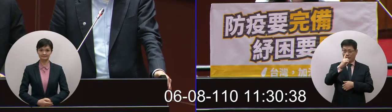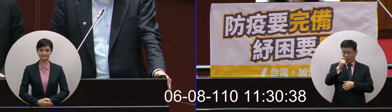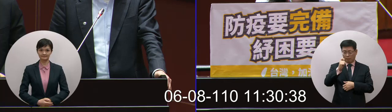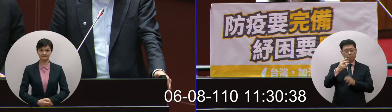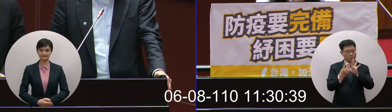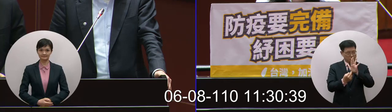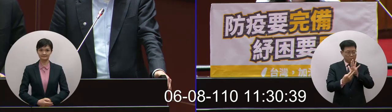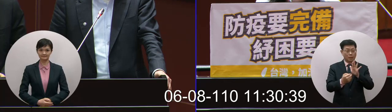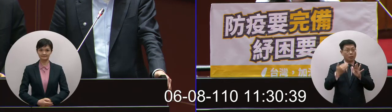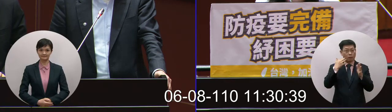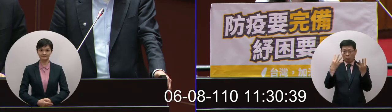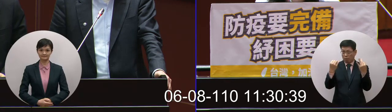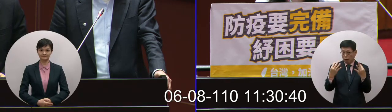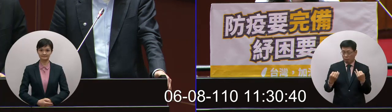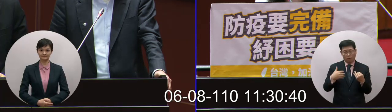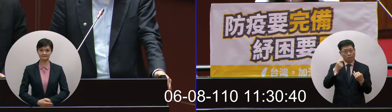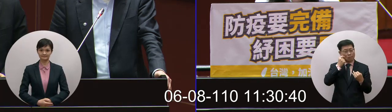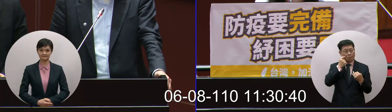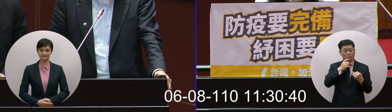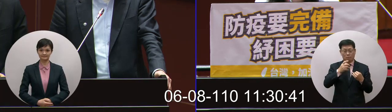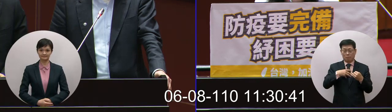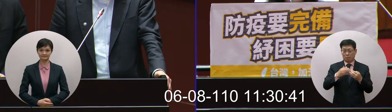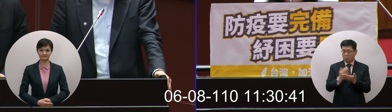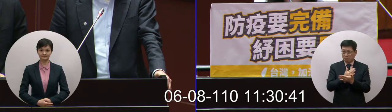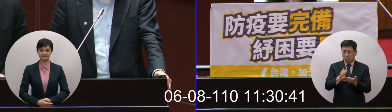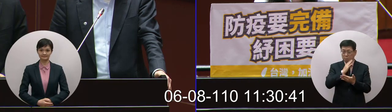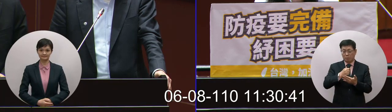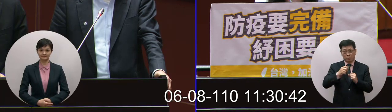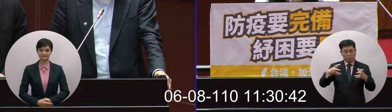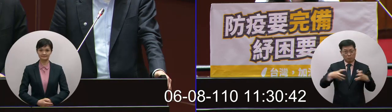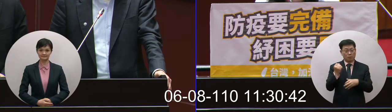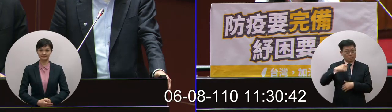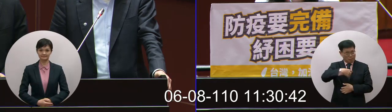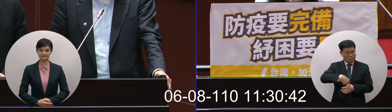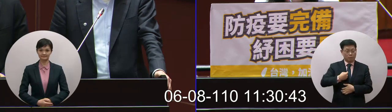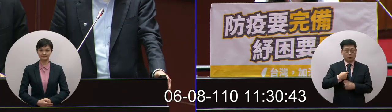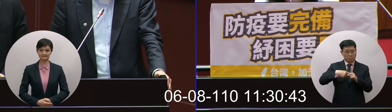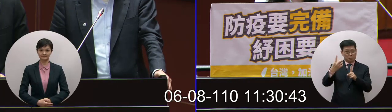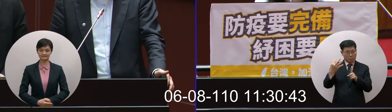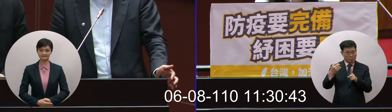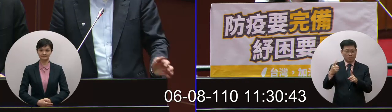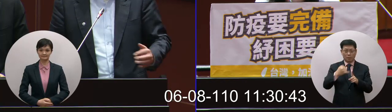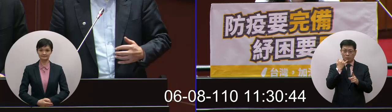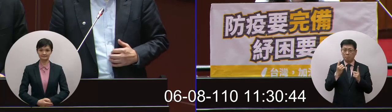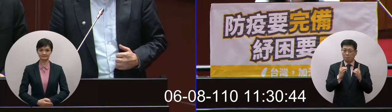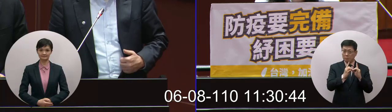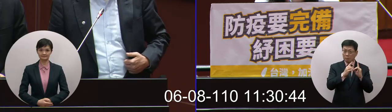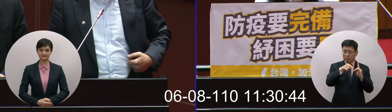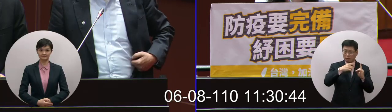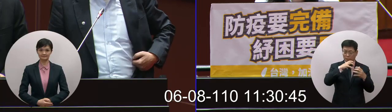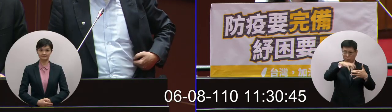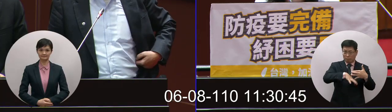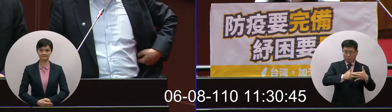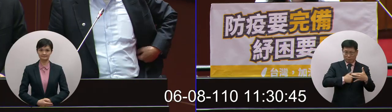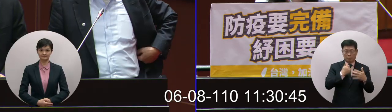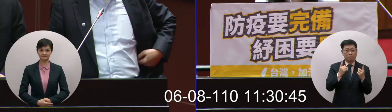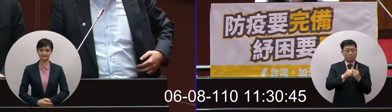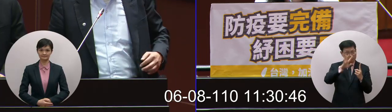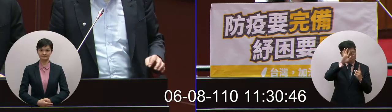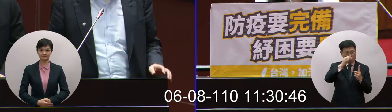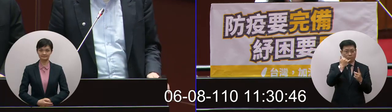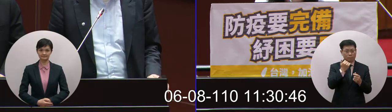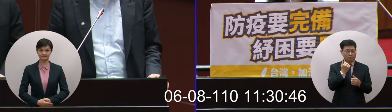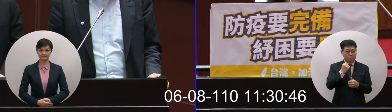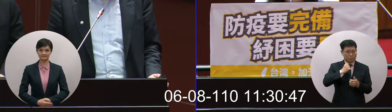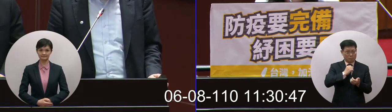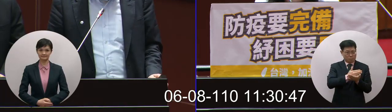说，尚没有数据可以来确认综合抗体的效价要有多高，才能预防有临床症状的武汉肺炎 COVID-19 的情况。所以更重